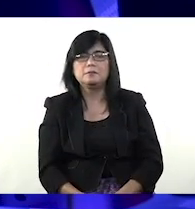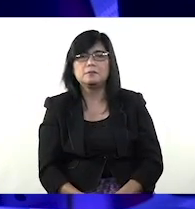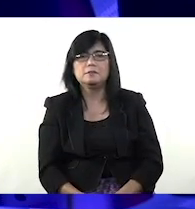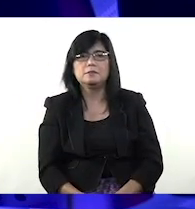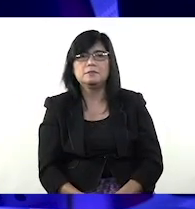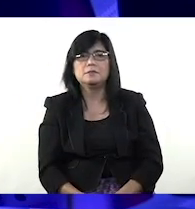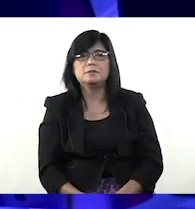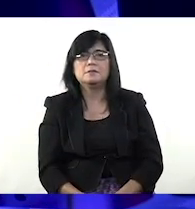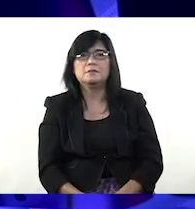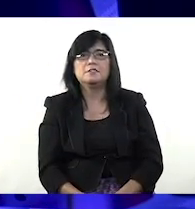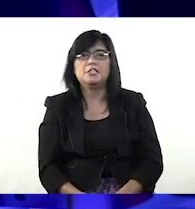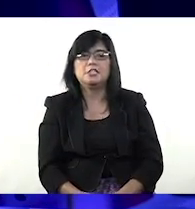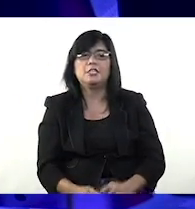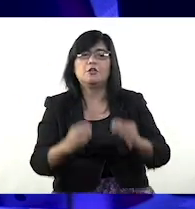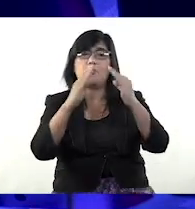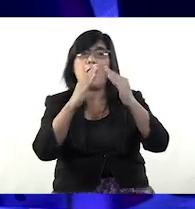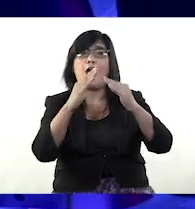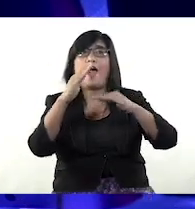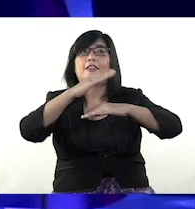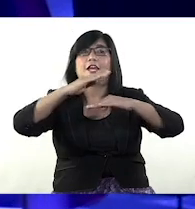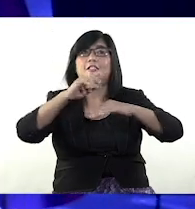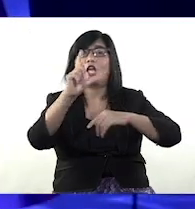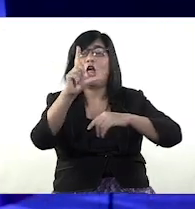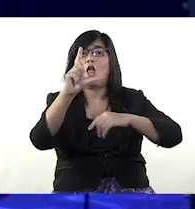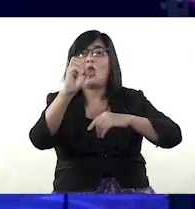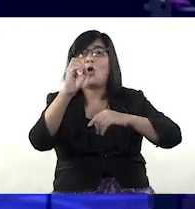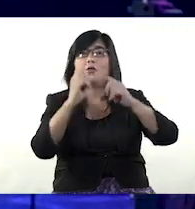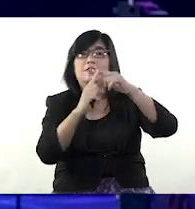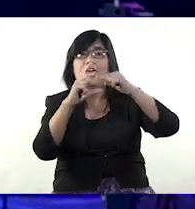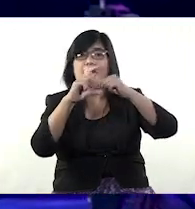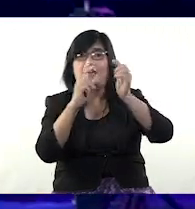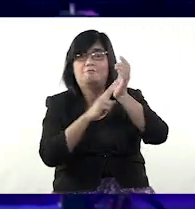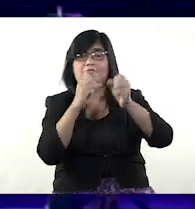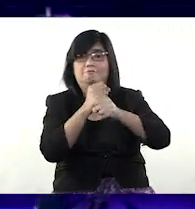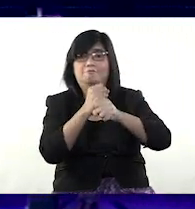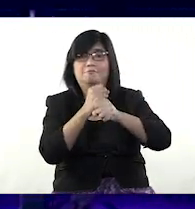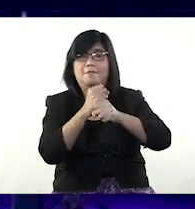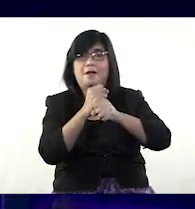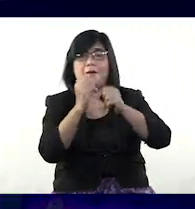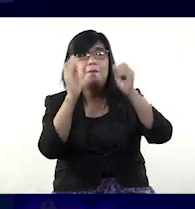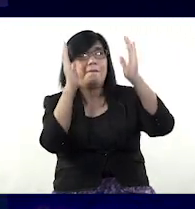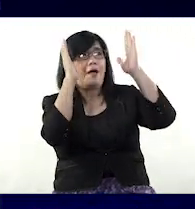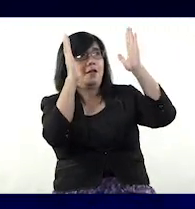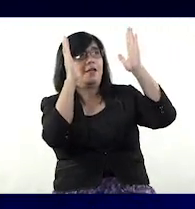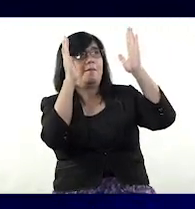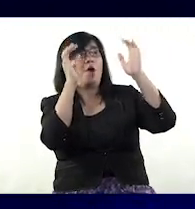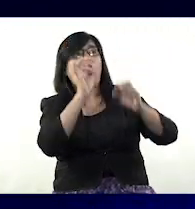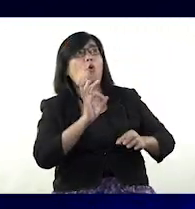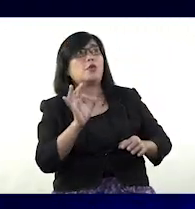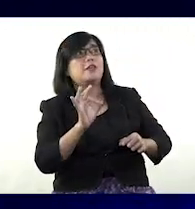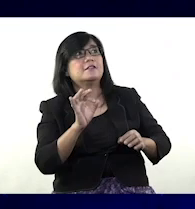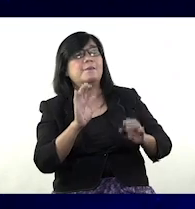Hai di loteng atas Di mana kota Hai sambil membuka jendela ruang